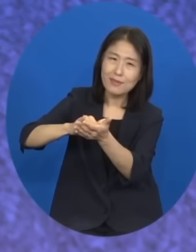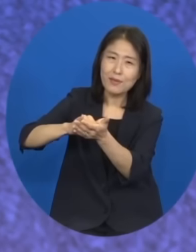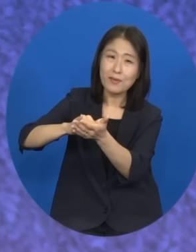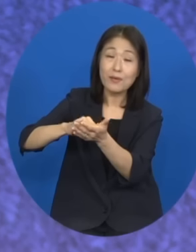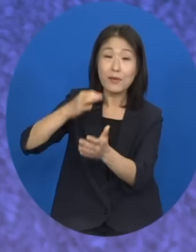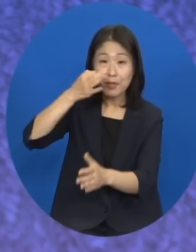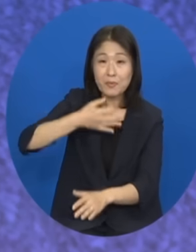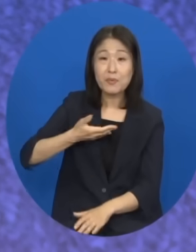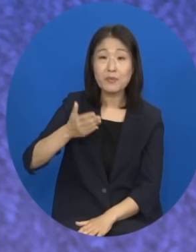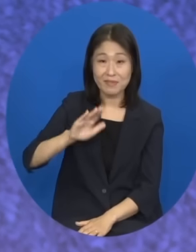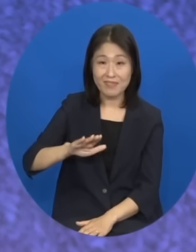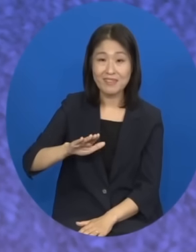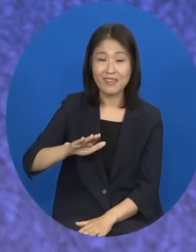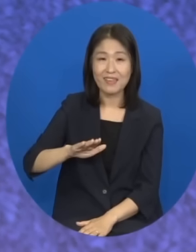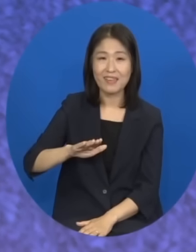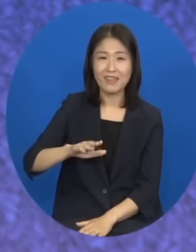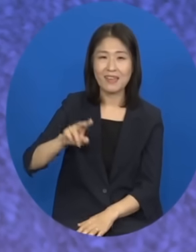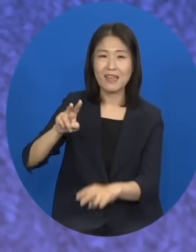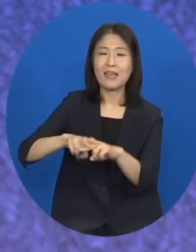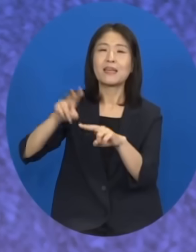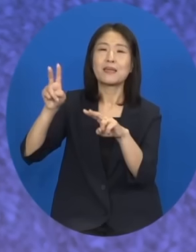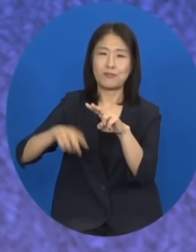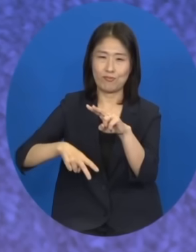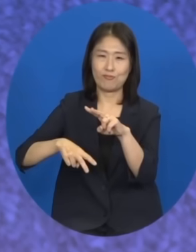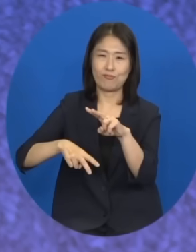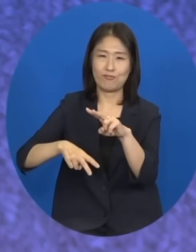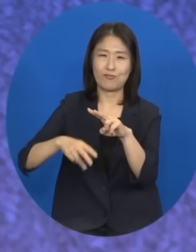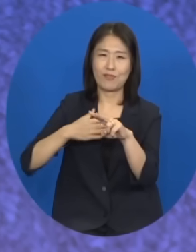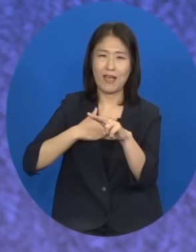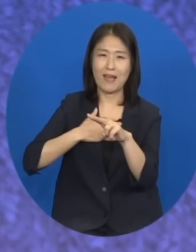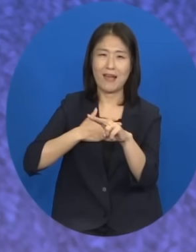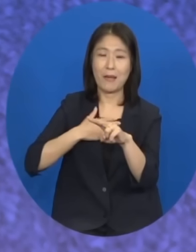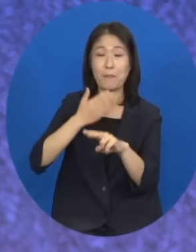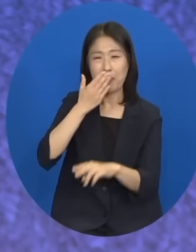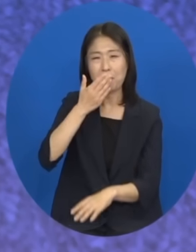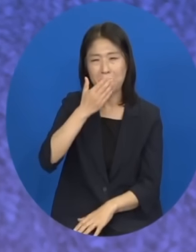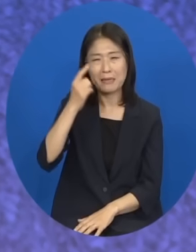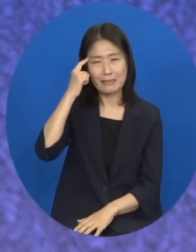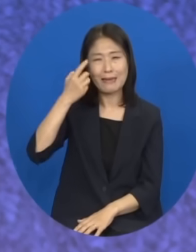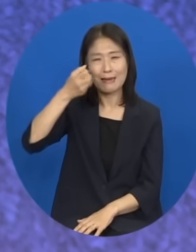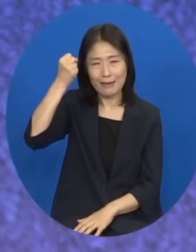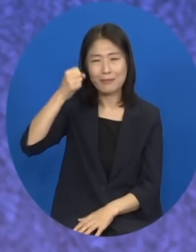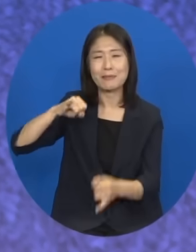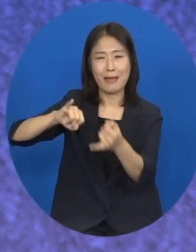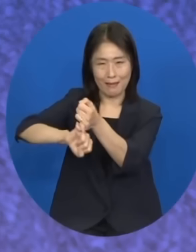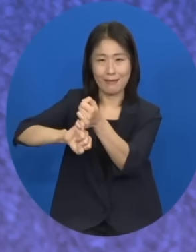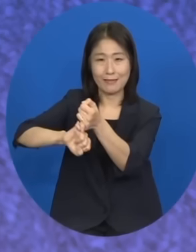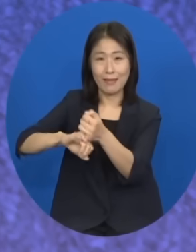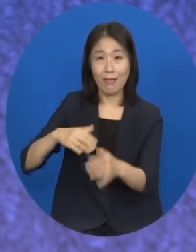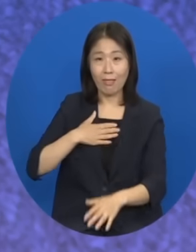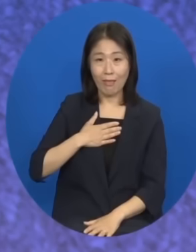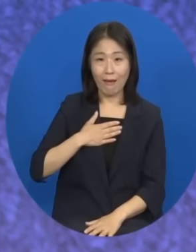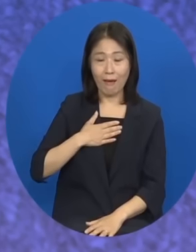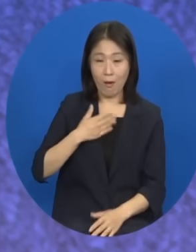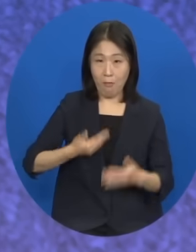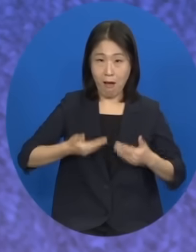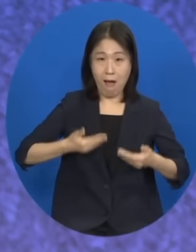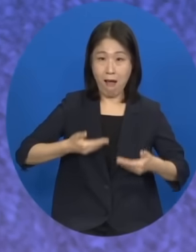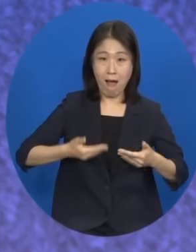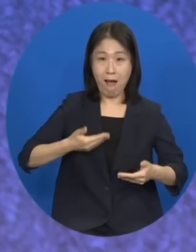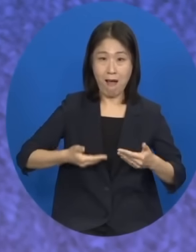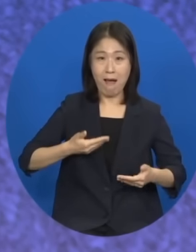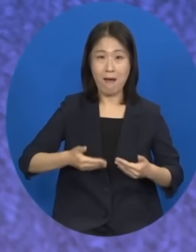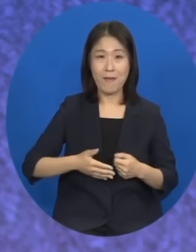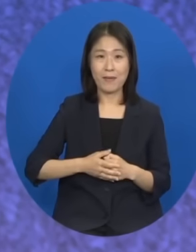계획을 약속을 했는데 이렇게 바쁠 줄은 몰랐어요. 막상 날짜가 다가오는데 도무지 갈 수 있는 형편이 못 되는